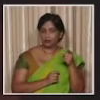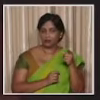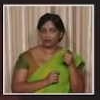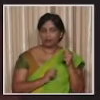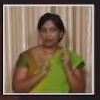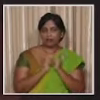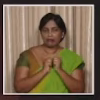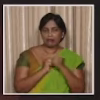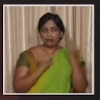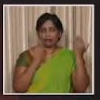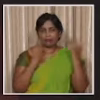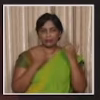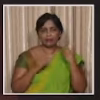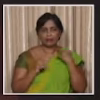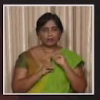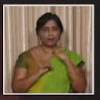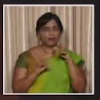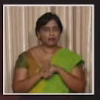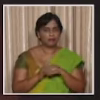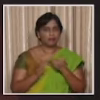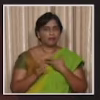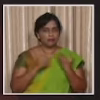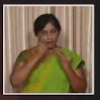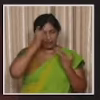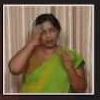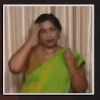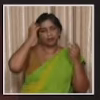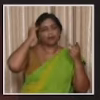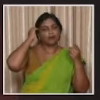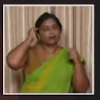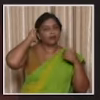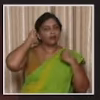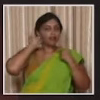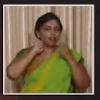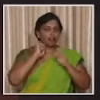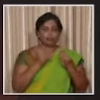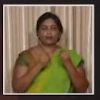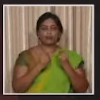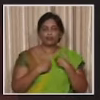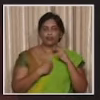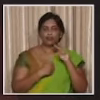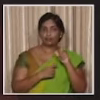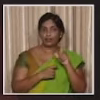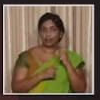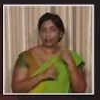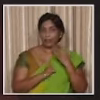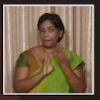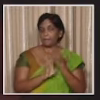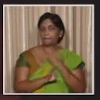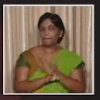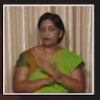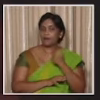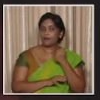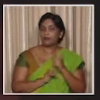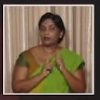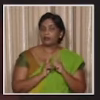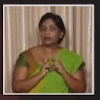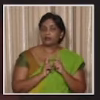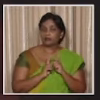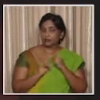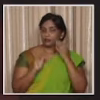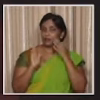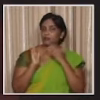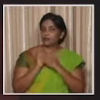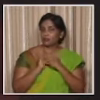මහින්දනේ රාජකාරී කටයුතු නිසා මේ සභාවේ ඉන්නට බැරිුණු නිසා එතුමා දැන් මට අවසරය දුන්නා 27 දෙකට පෙර වැදගත් අධ්‍යාපන